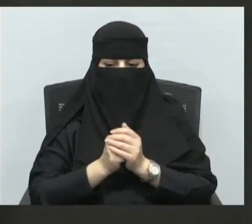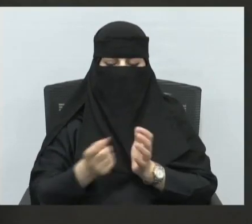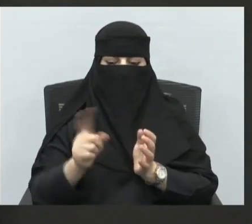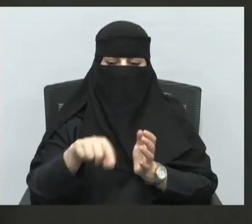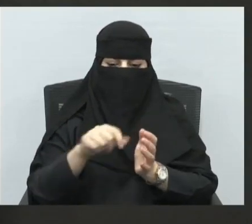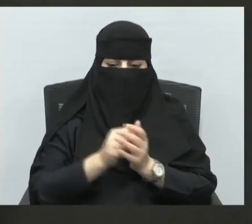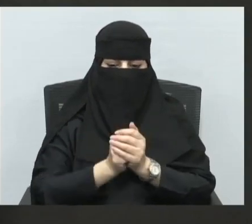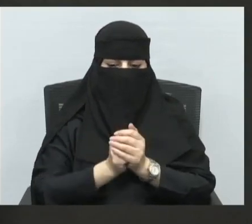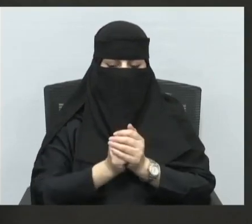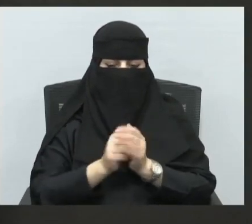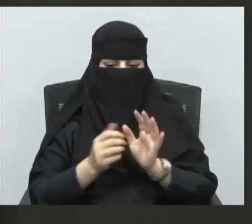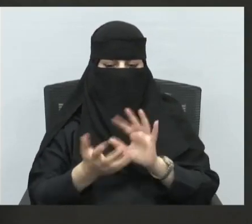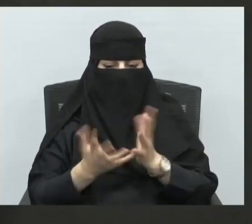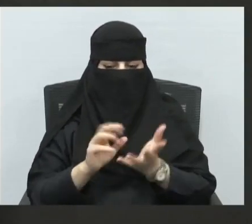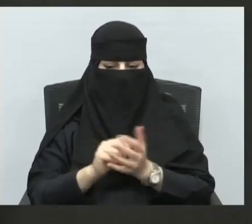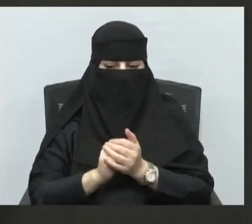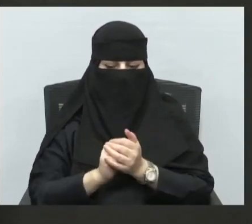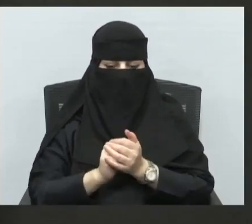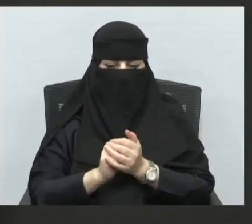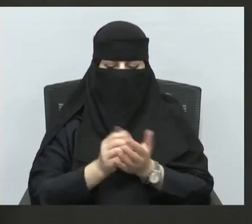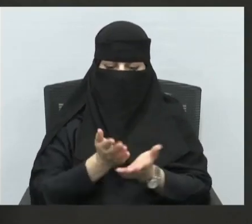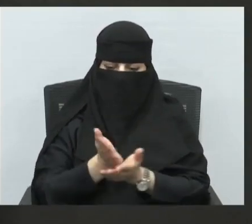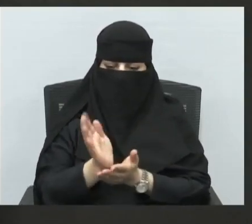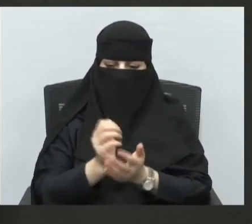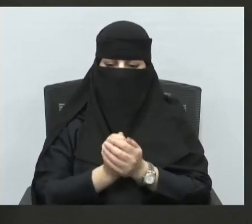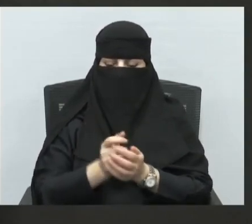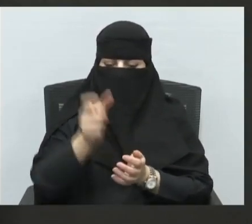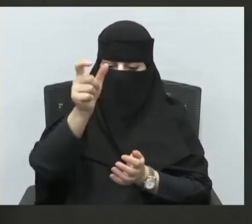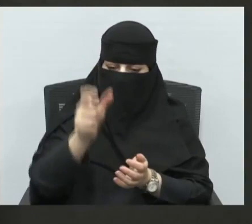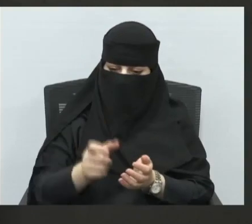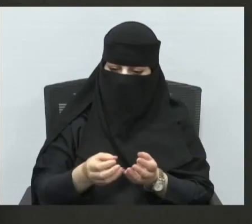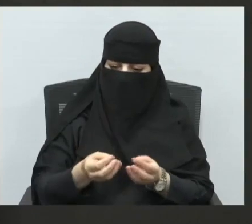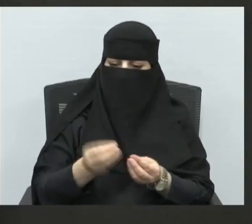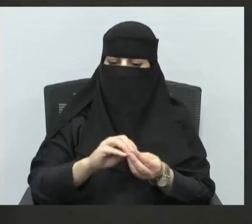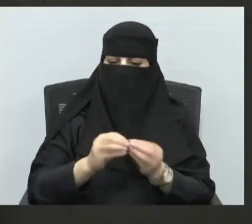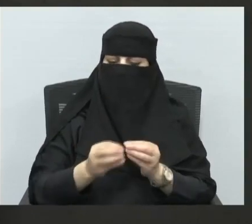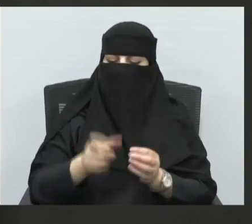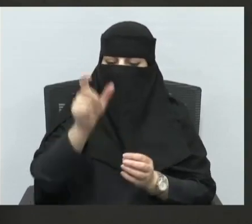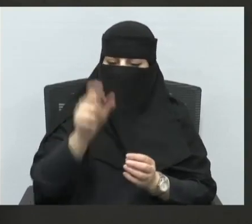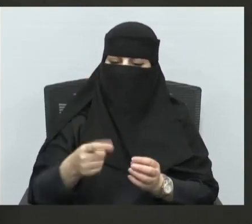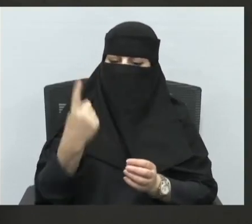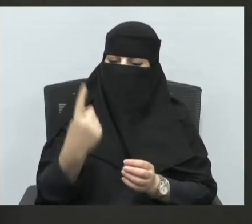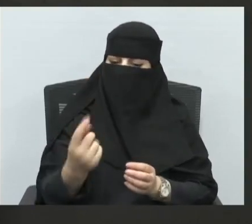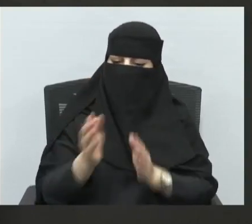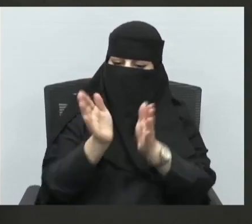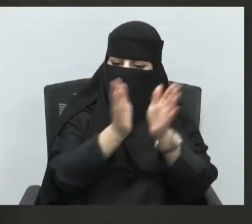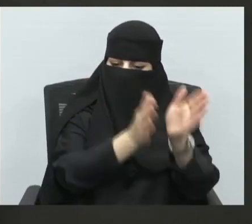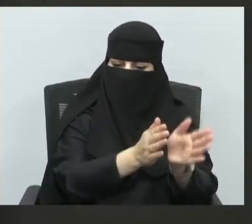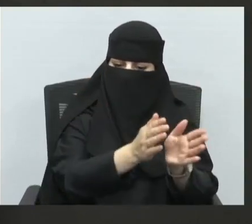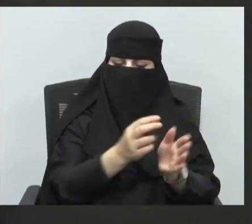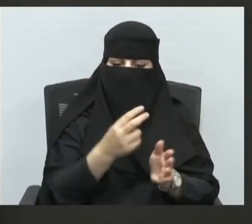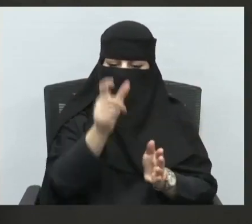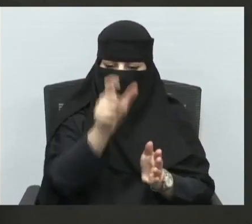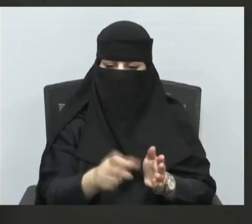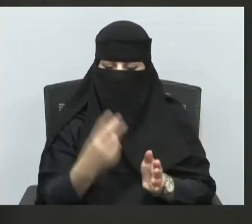تعودنا احسنتم سنلون العمود الاول ثم ننتقل الى العمود الثاني ممتاز